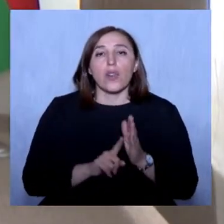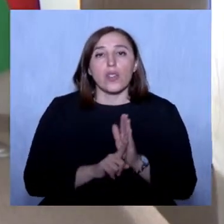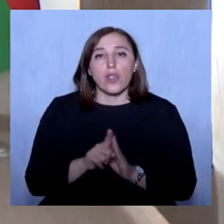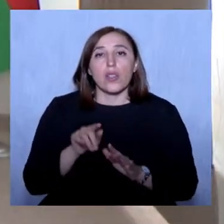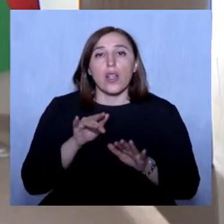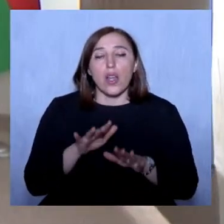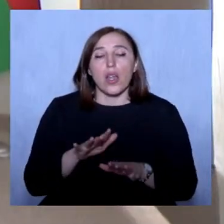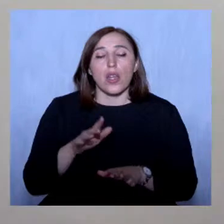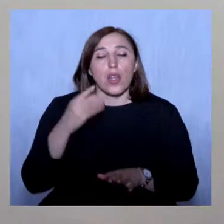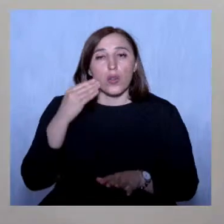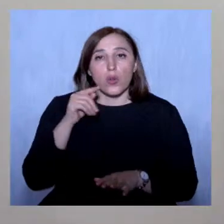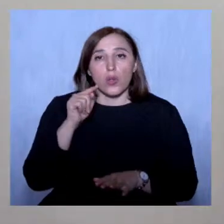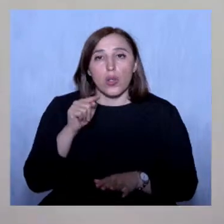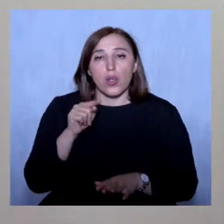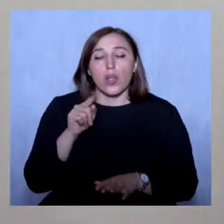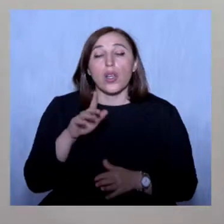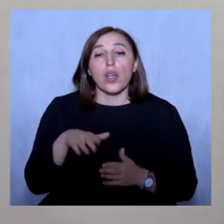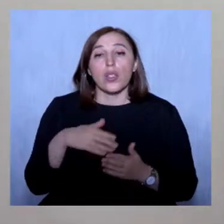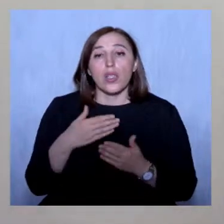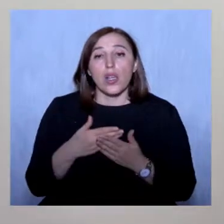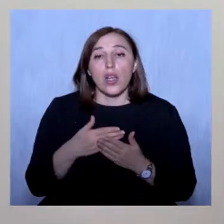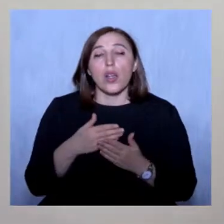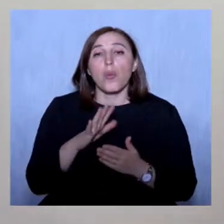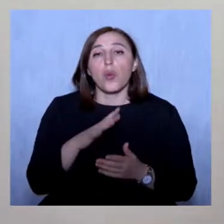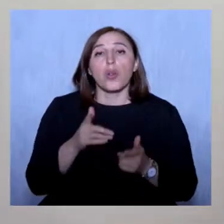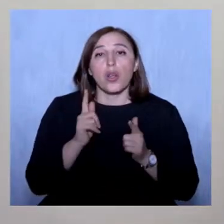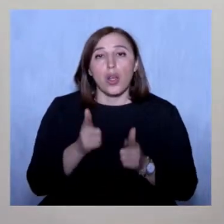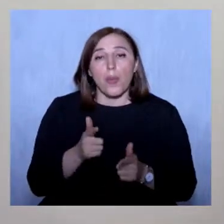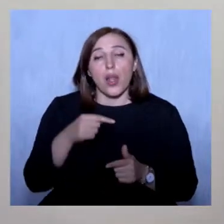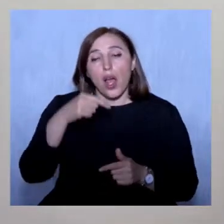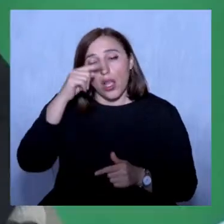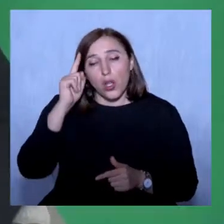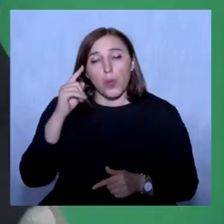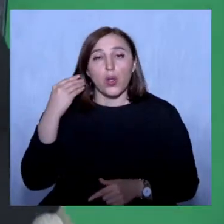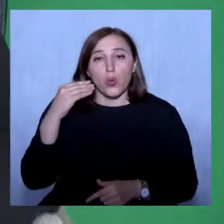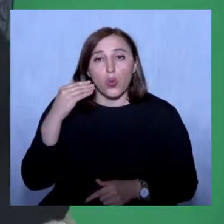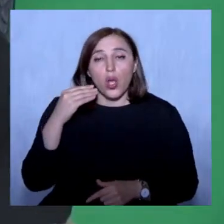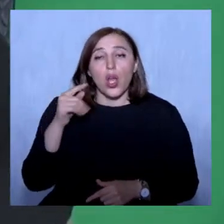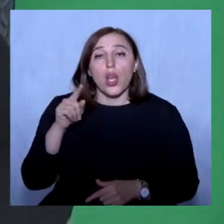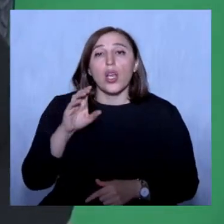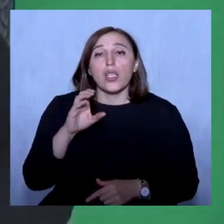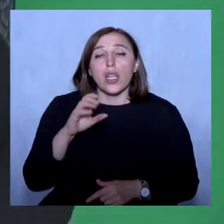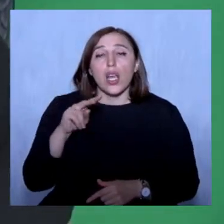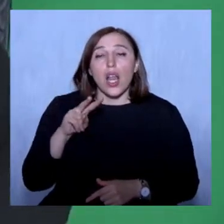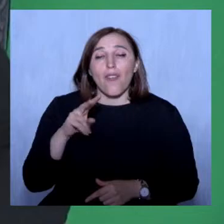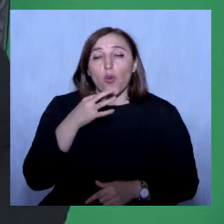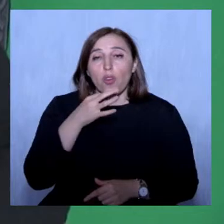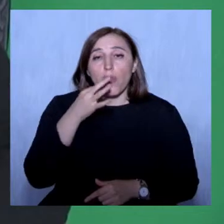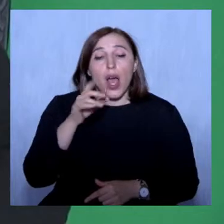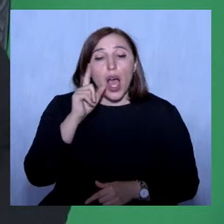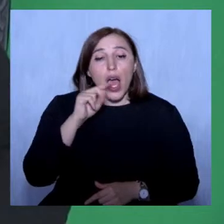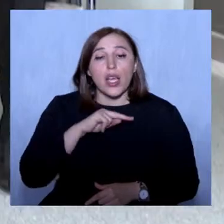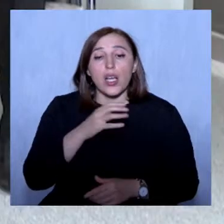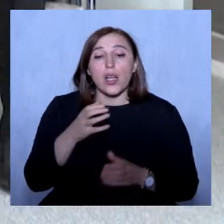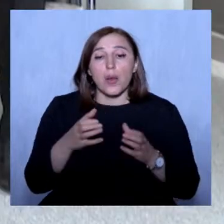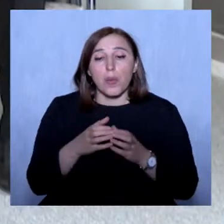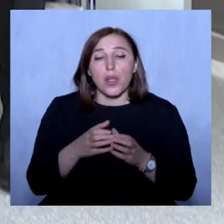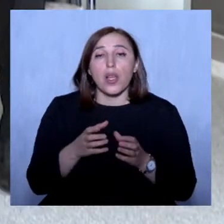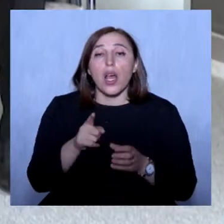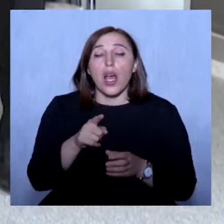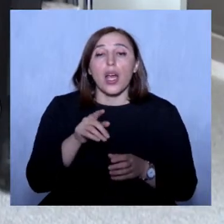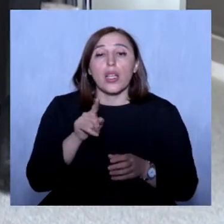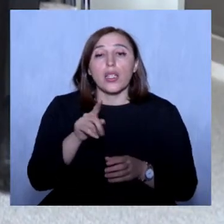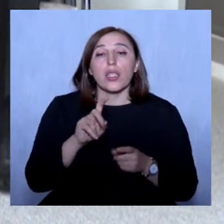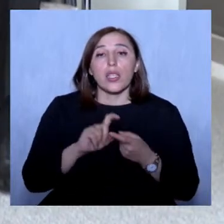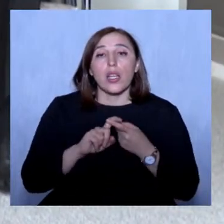պաշտոնական անկարան։ Նրբրող չը առաջարկին կողմ են նաև ադրբեջանում եւ թուրկյայմ լավրով նասել է հայ գործ ընկերների հետ։ հատում են այս